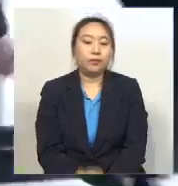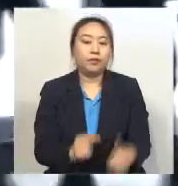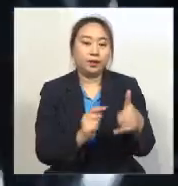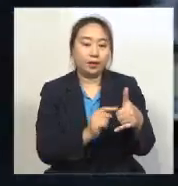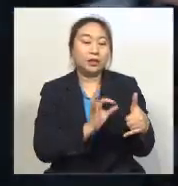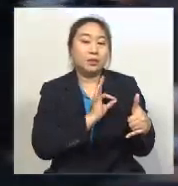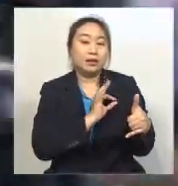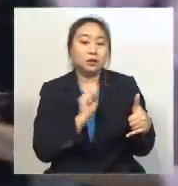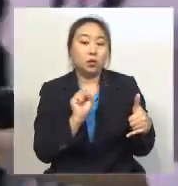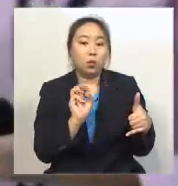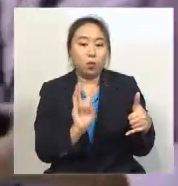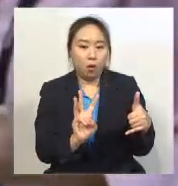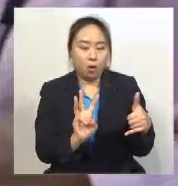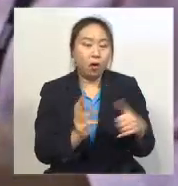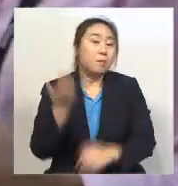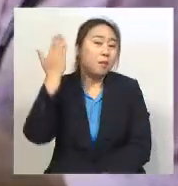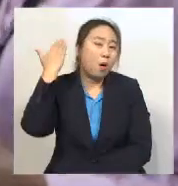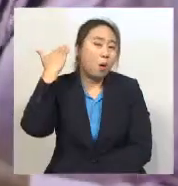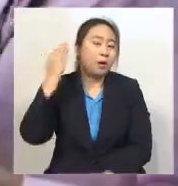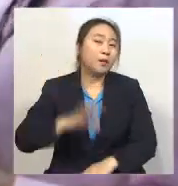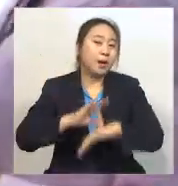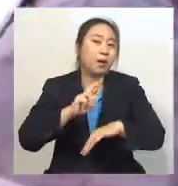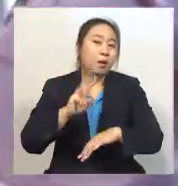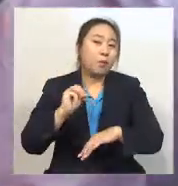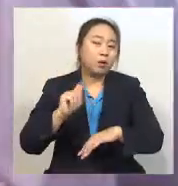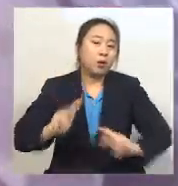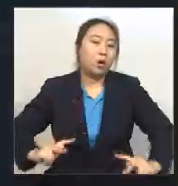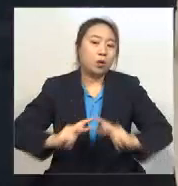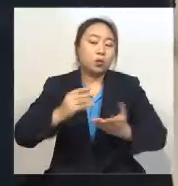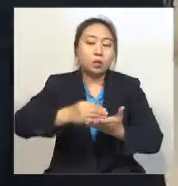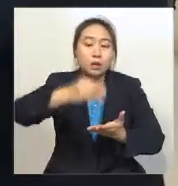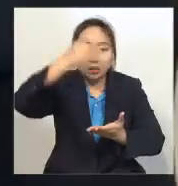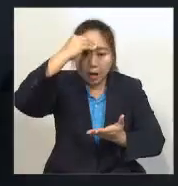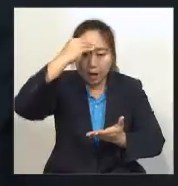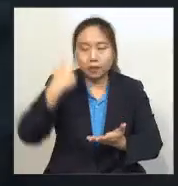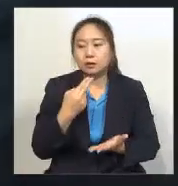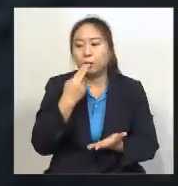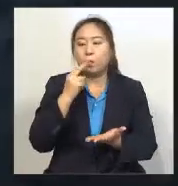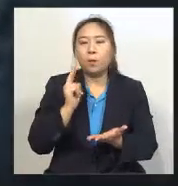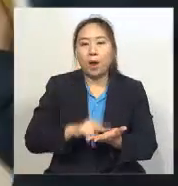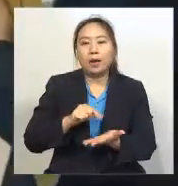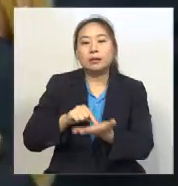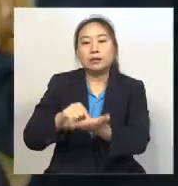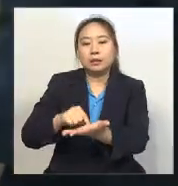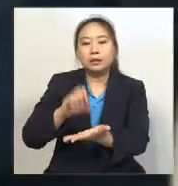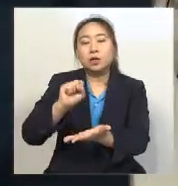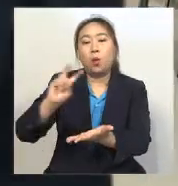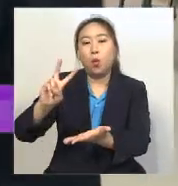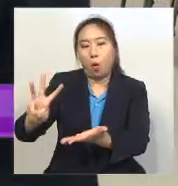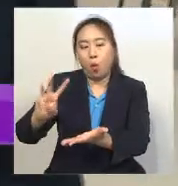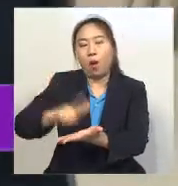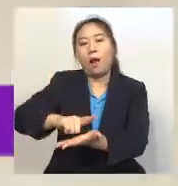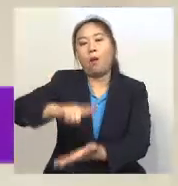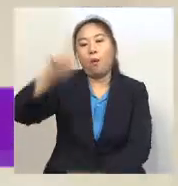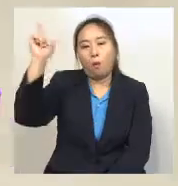เศรษฐสินสมาชิกวุฒิสภาอดีตรัฐมนตรีว่าการกระทรวงศึกษาธิการยื่นหนังสือลาออกจากสมาชิกวุฒิส